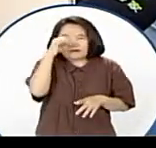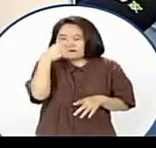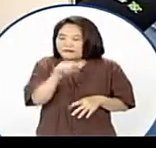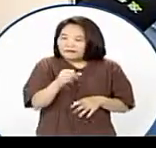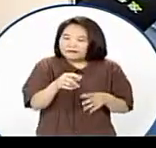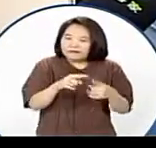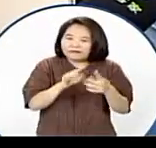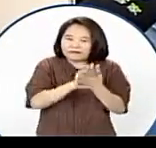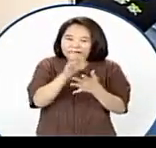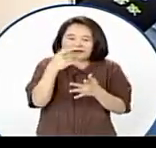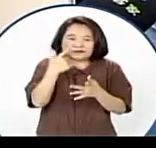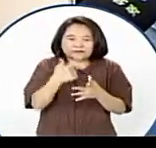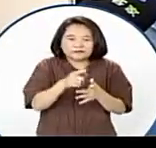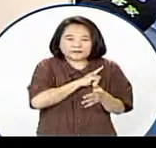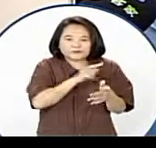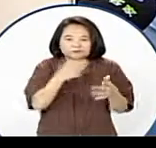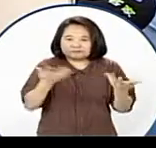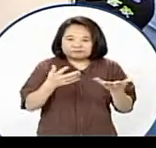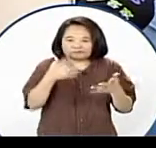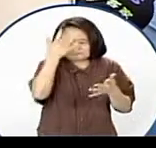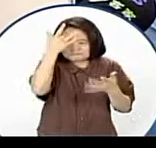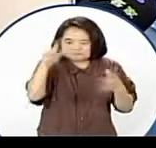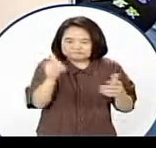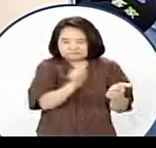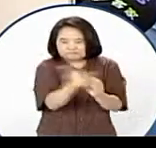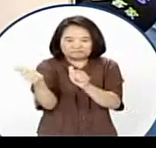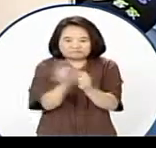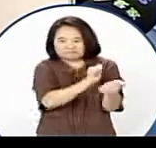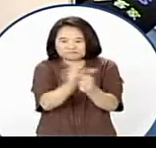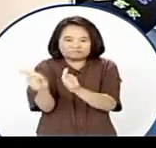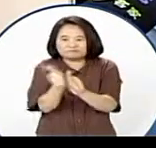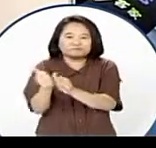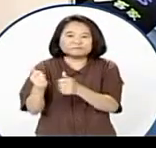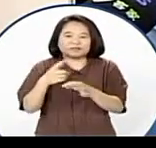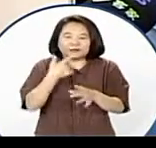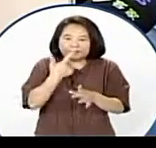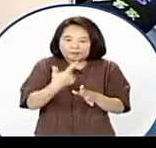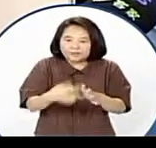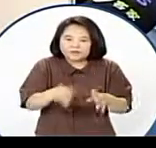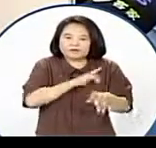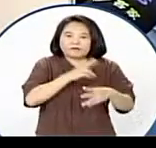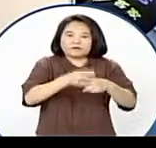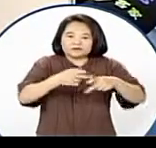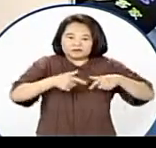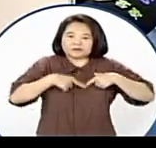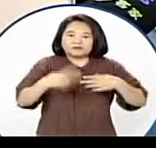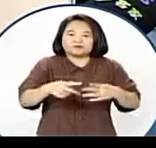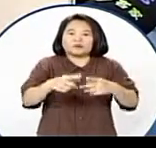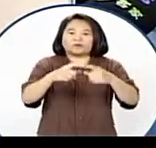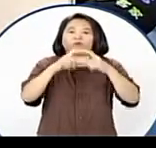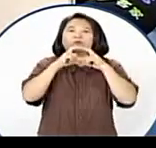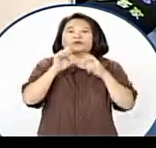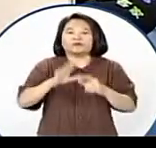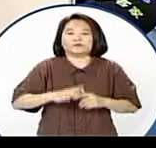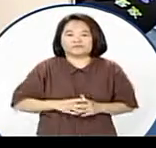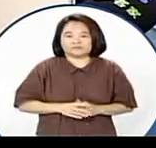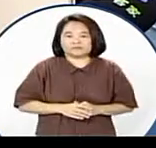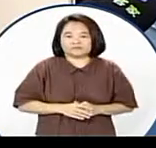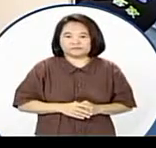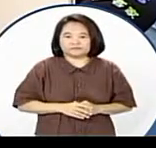找回来，想办法去克服，然后才慢慢让自己的自信心或者是生活的品质再拉回